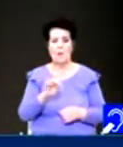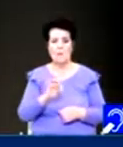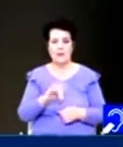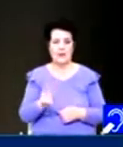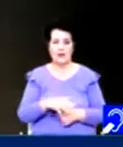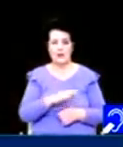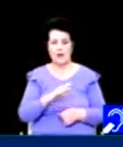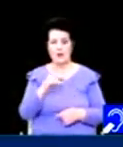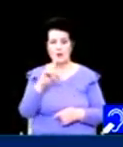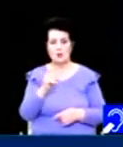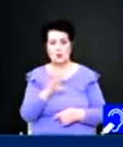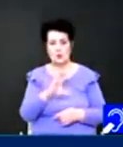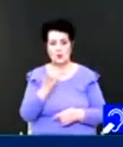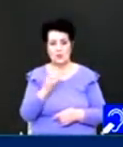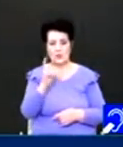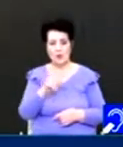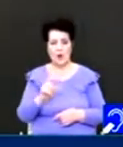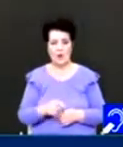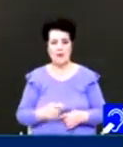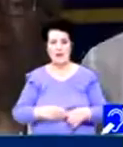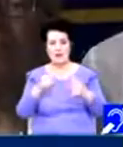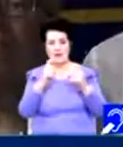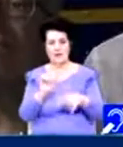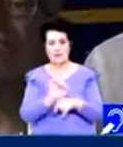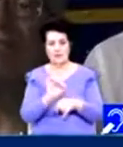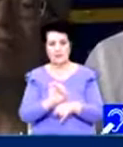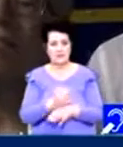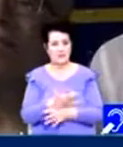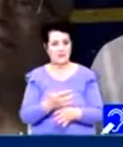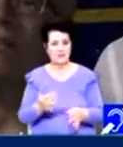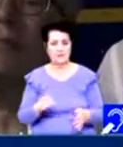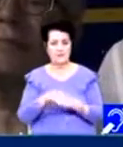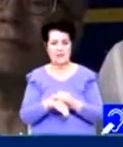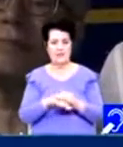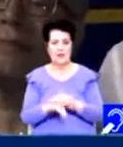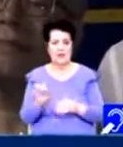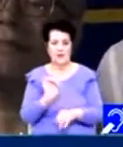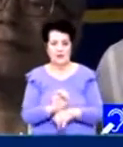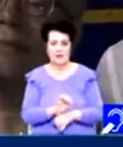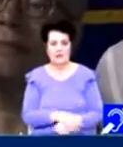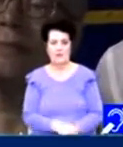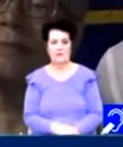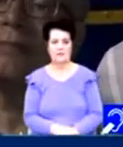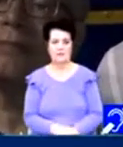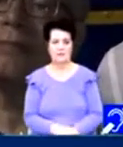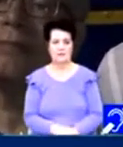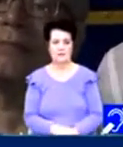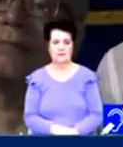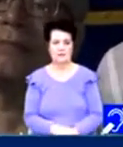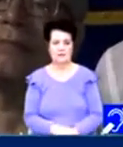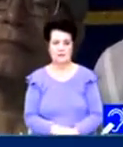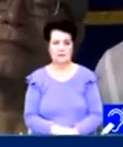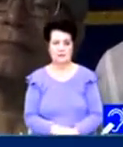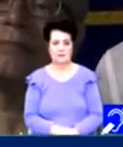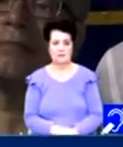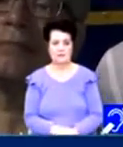de oameni rămași blocați în lifturi, iar metrourile s-au oprit între stații. Of the six networks that we lost, we've restored two of those